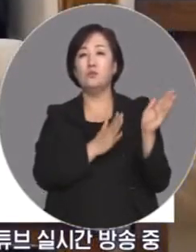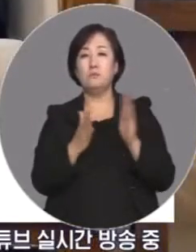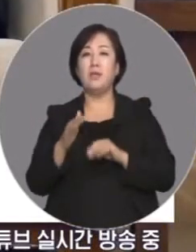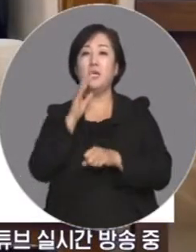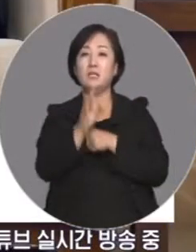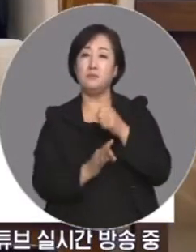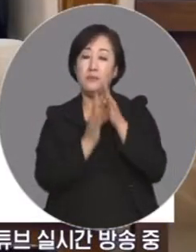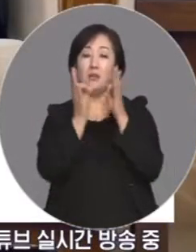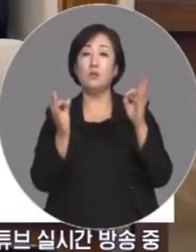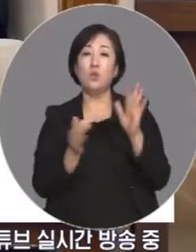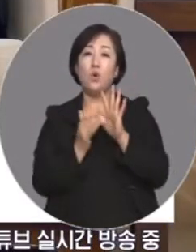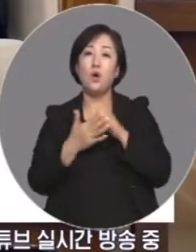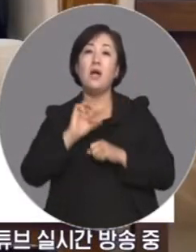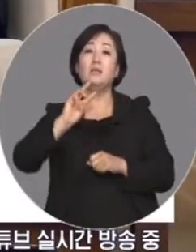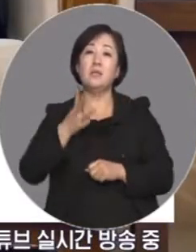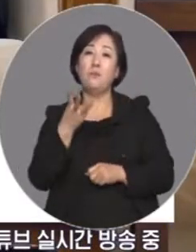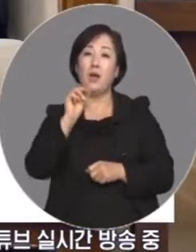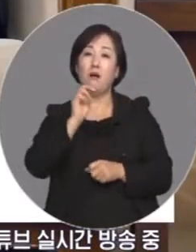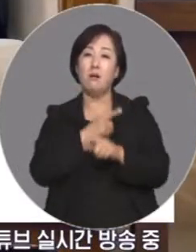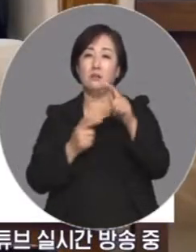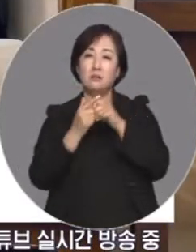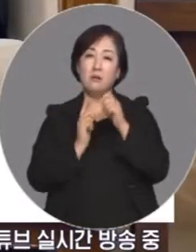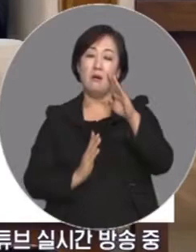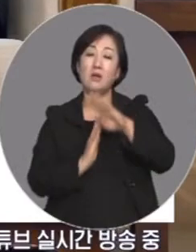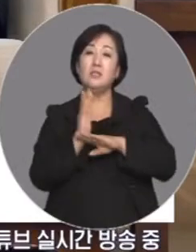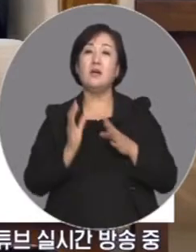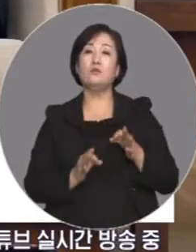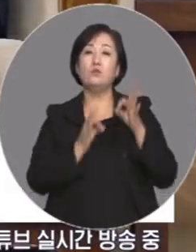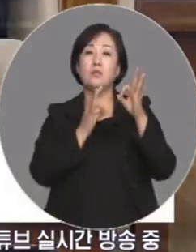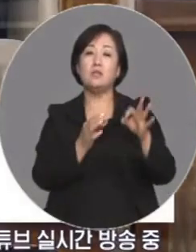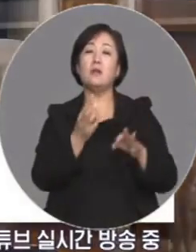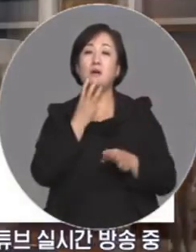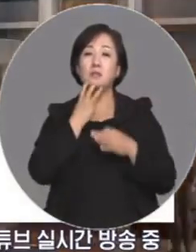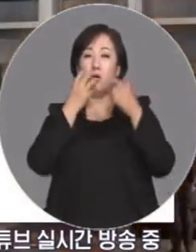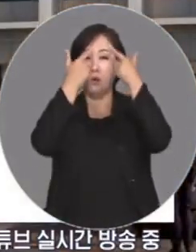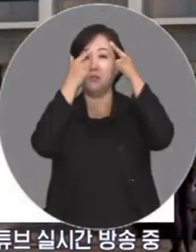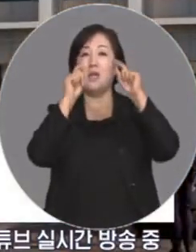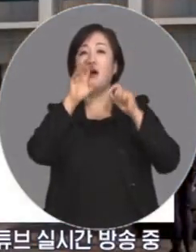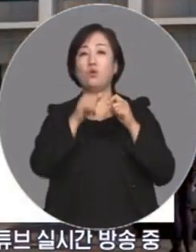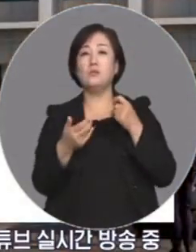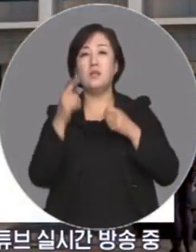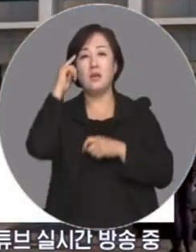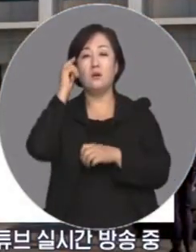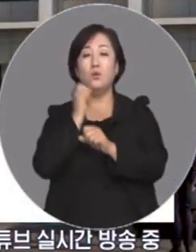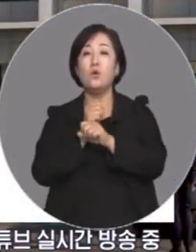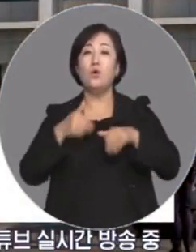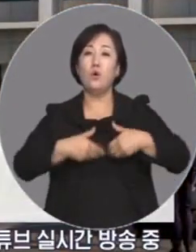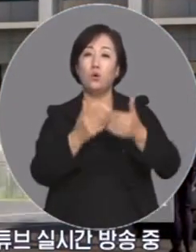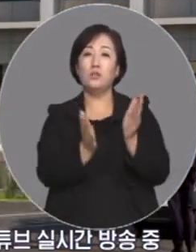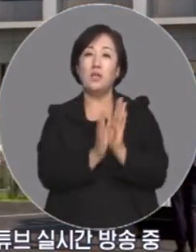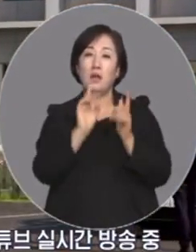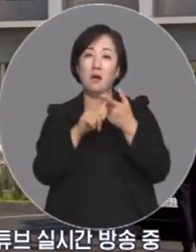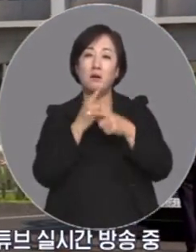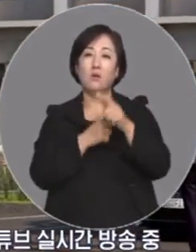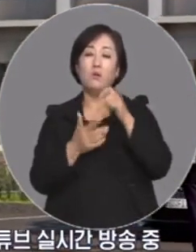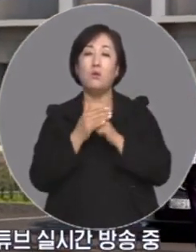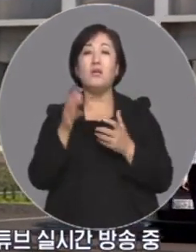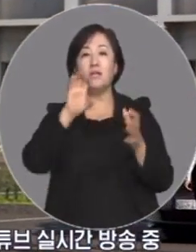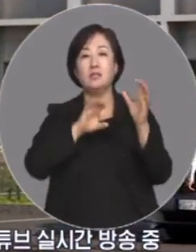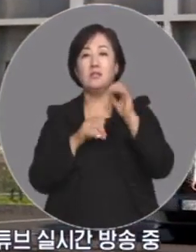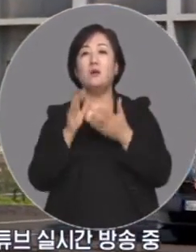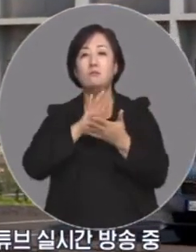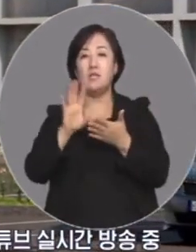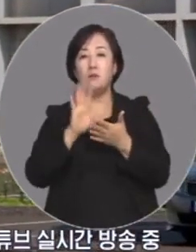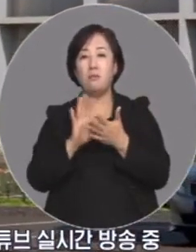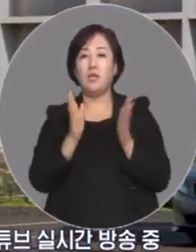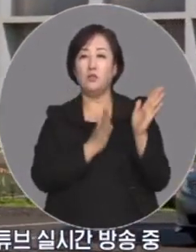10년 동안 300억원 이상을 투자해 서울대 전용 연구 공간을 구축하고 최고 사약 의 실험 장비를 설치 할